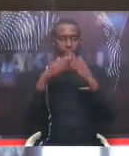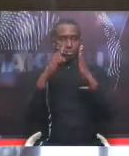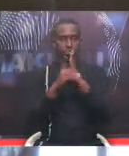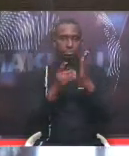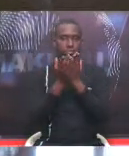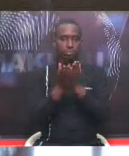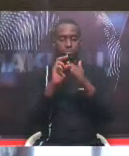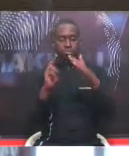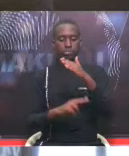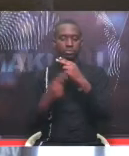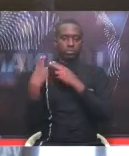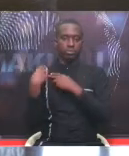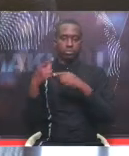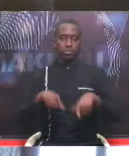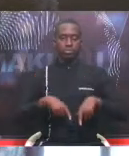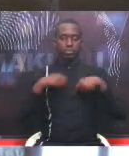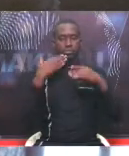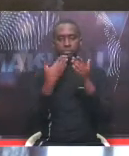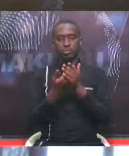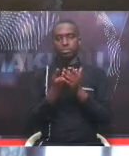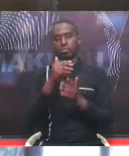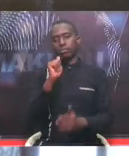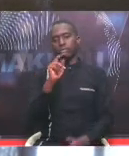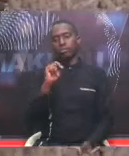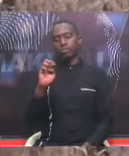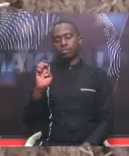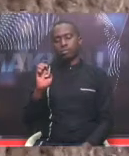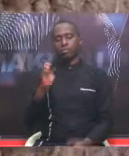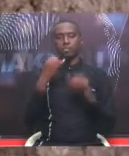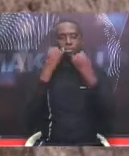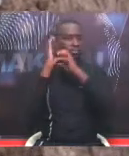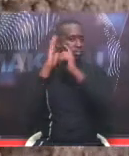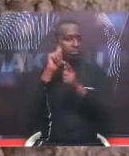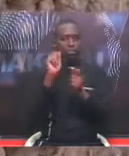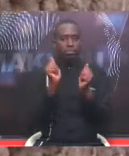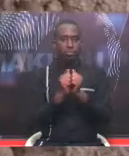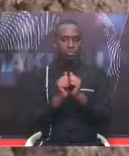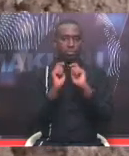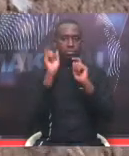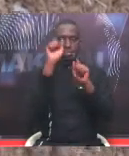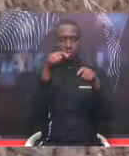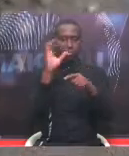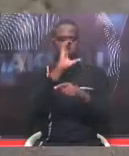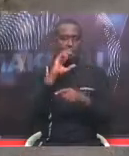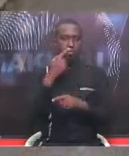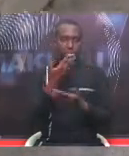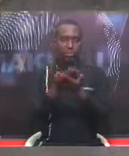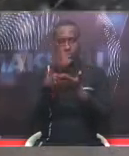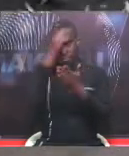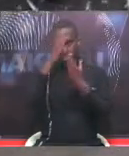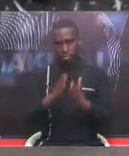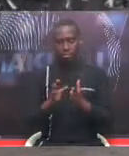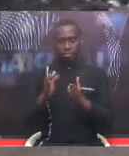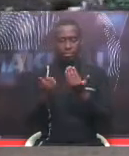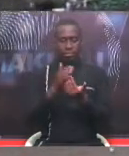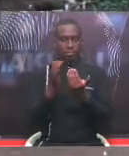Rusizi wungirije ushinzwe imibereho myiza y'abaturage Dukuzumuremyi Anne Marie yabwiye Radio TV 10 ko iki kibazo kigiye gushakirwa igisubizo anasaba abaturage kujya bafata